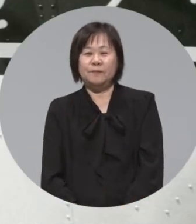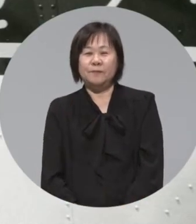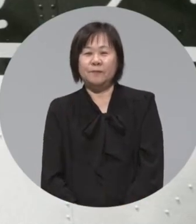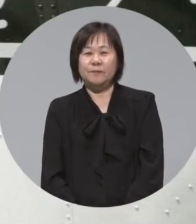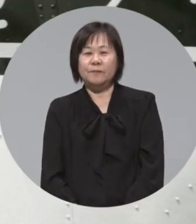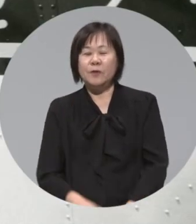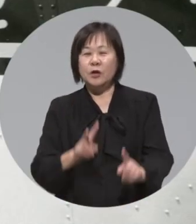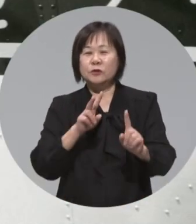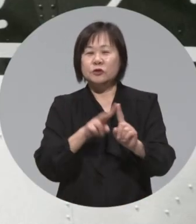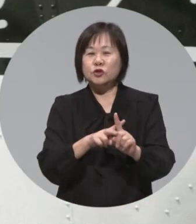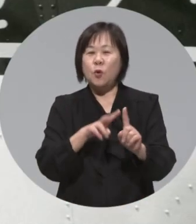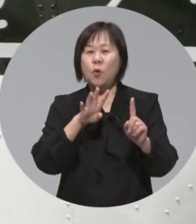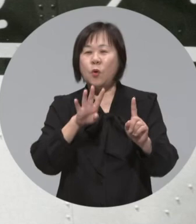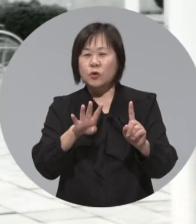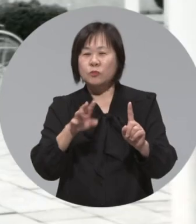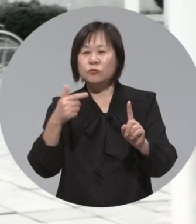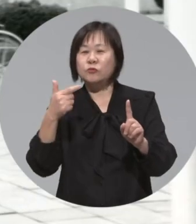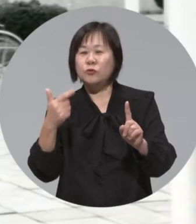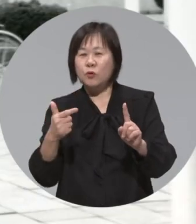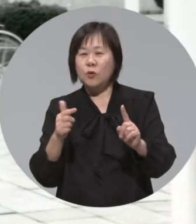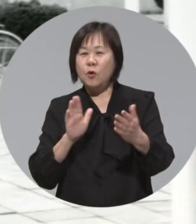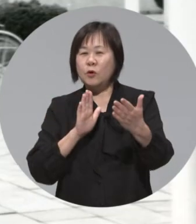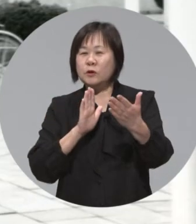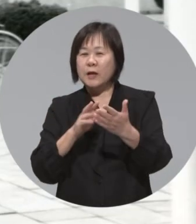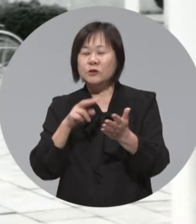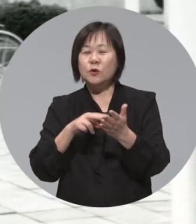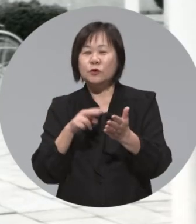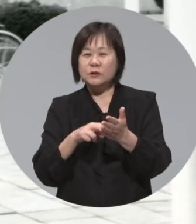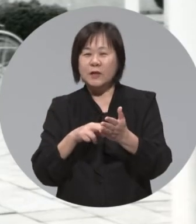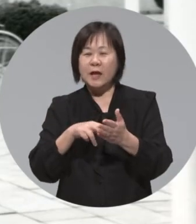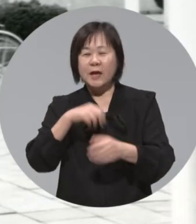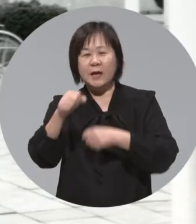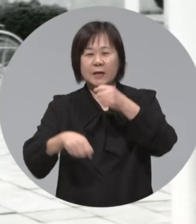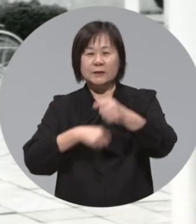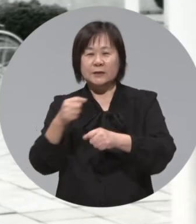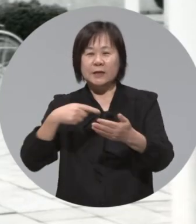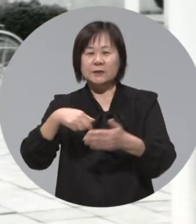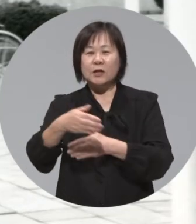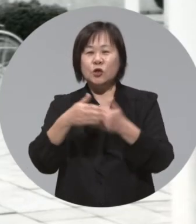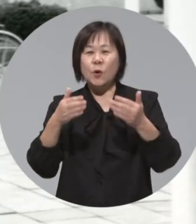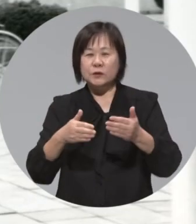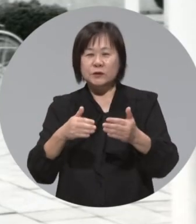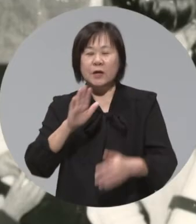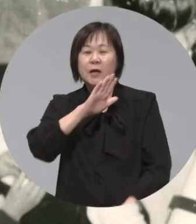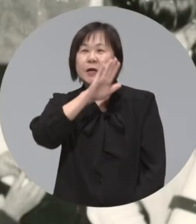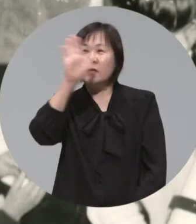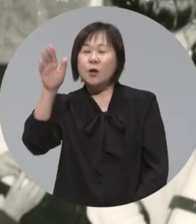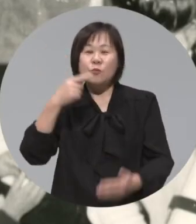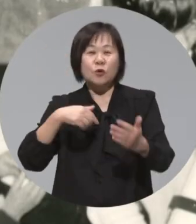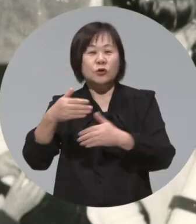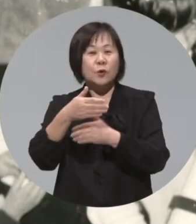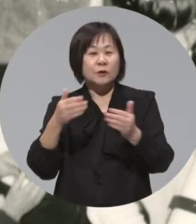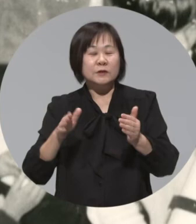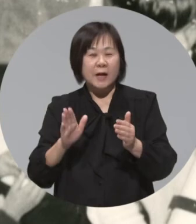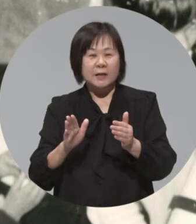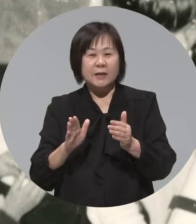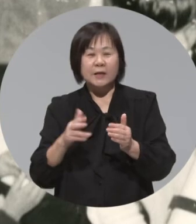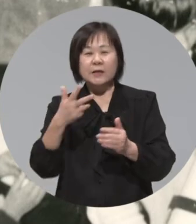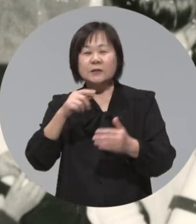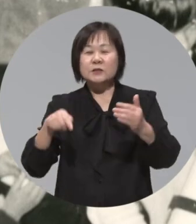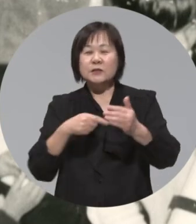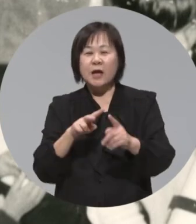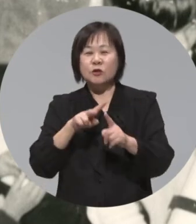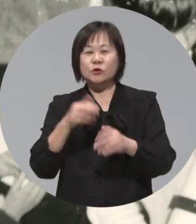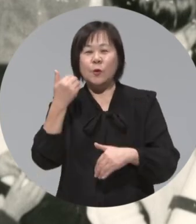学4年6年生を対象に自転車教室、天文教室などを行い、市内の小学生